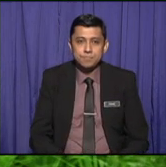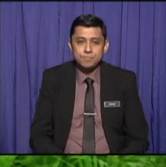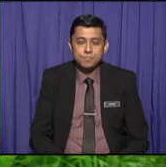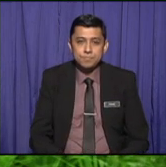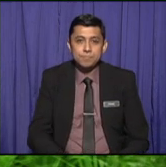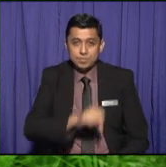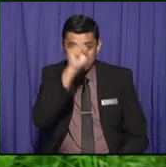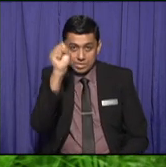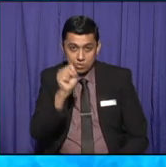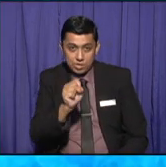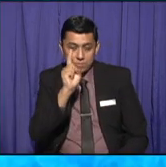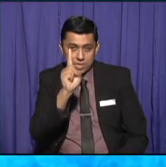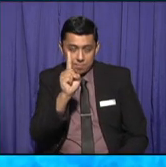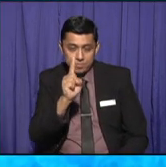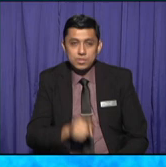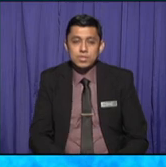Soalan pertama.